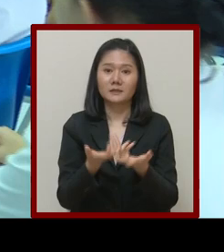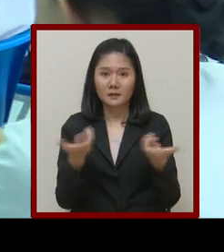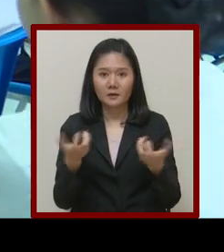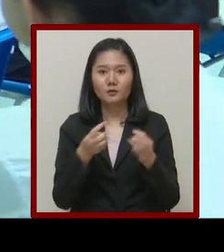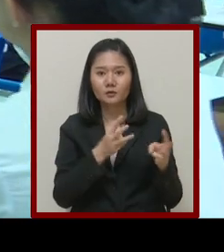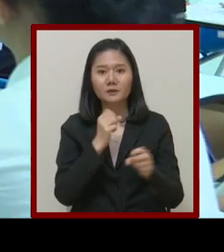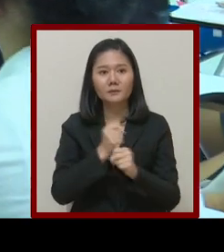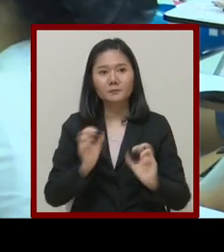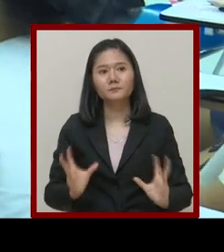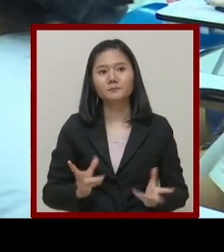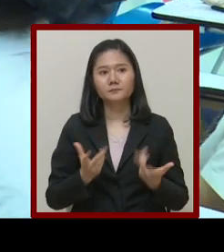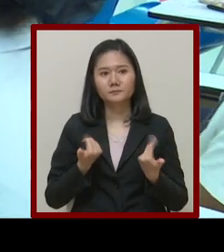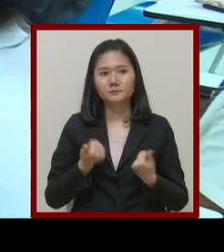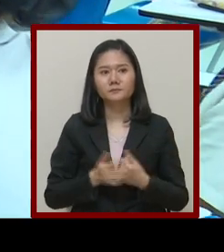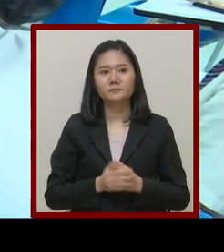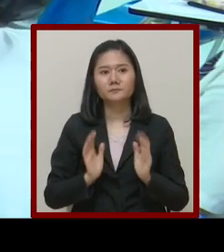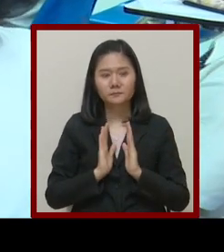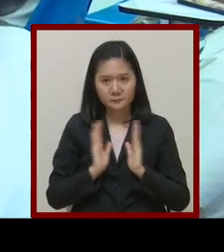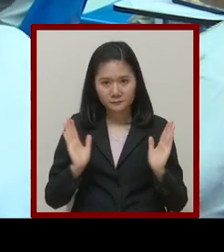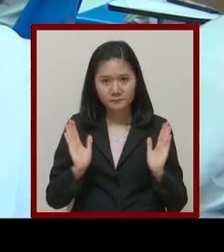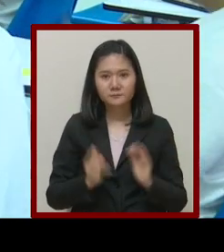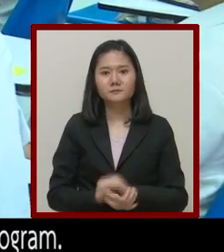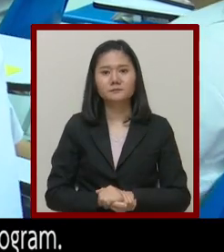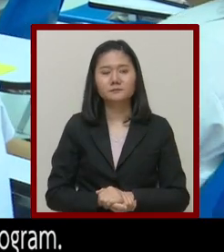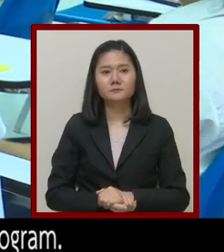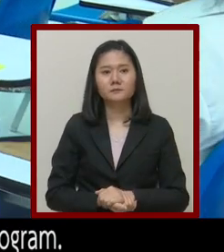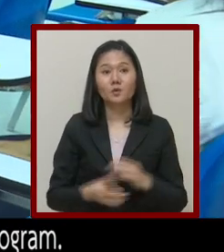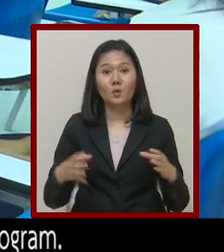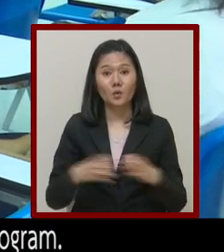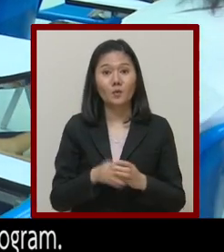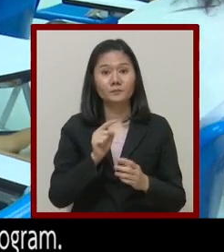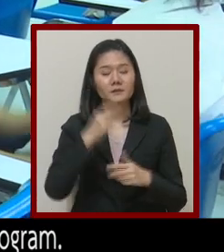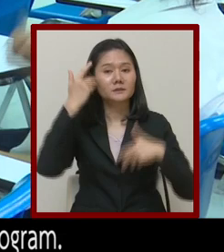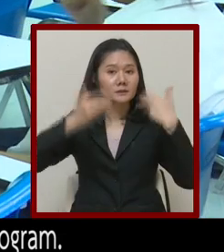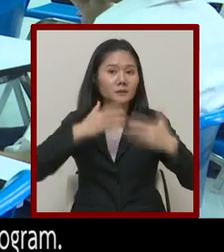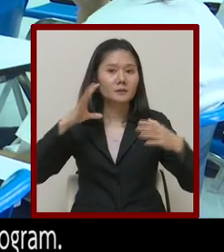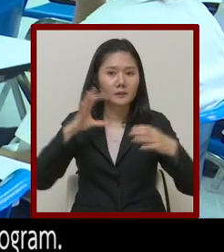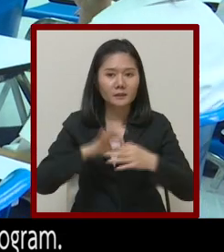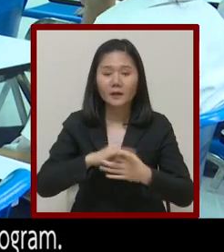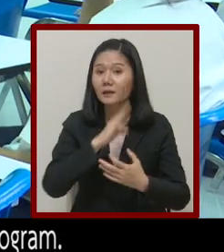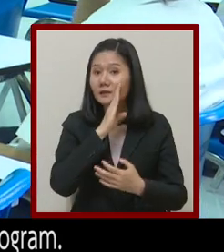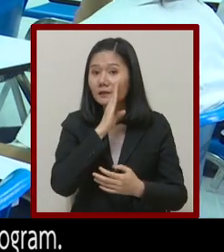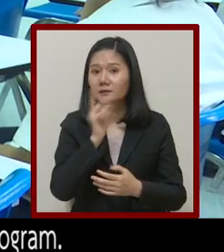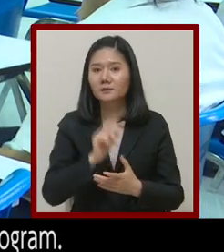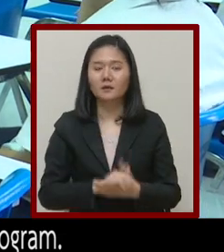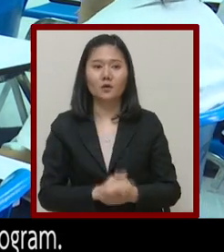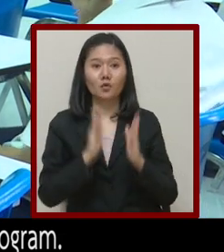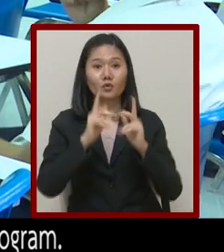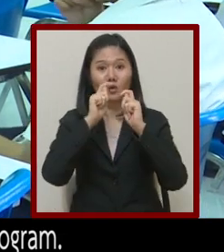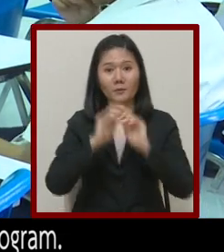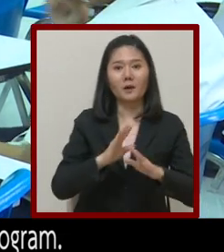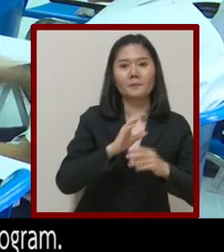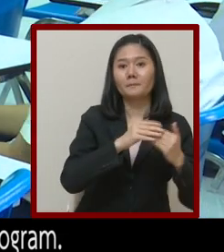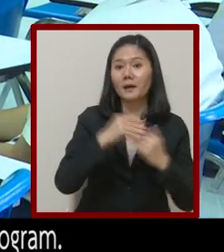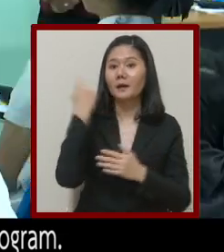วิธีทำก็มีเท่านี้ครับผมขอบคุณครับ กลุ่มนี้ได้หัวข้อกิจกรรมนะคะถ้าเกิดว่าเป็นผู้ออกแบบโปร